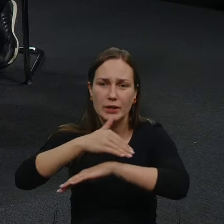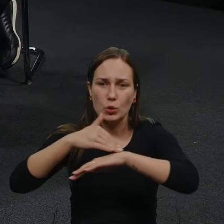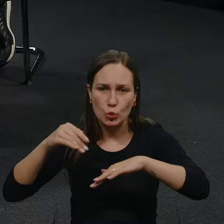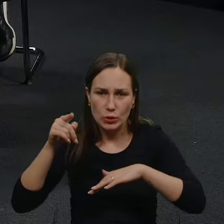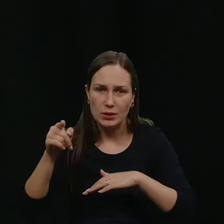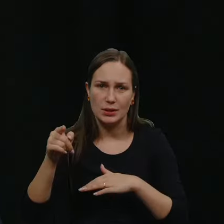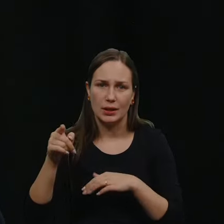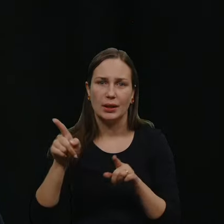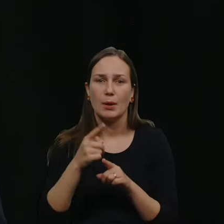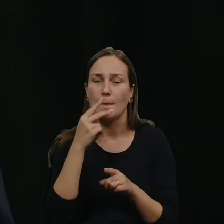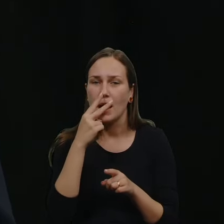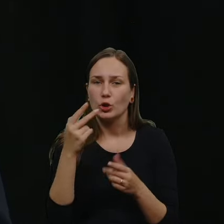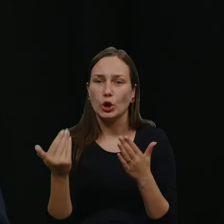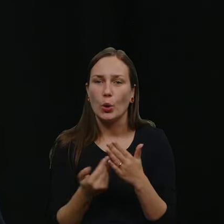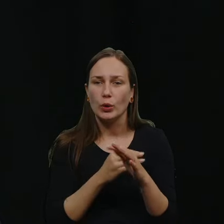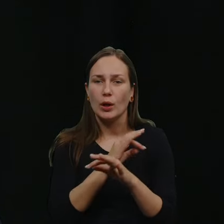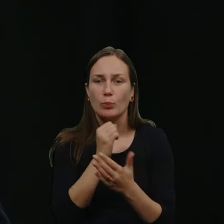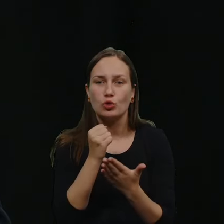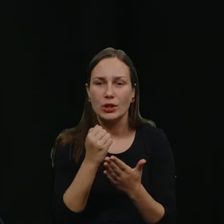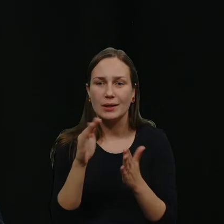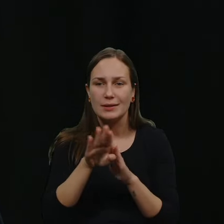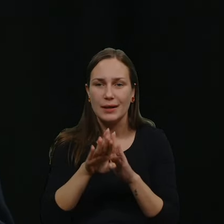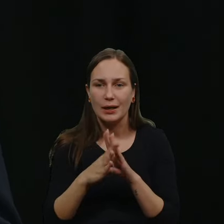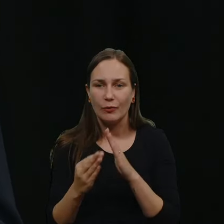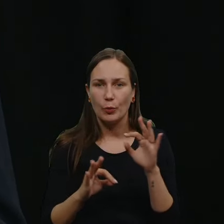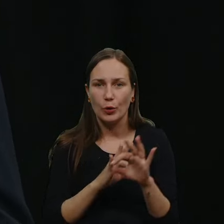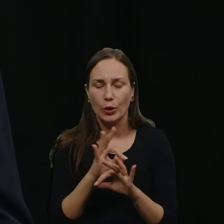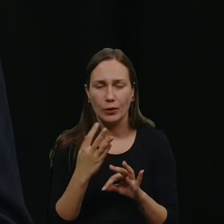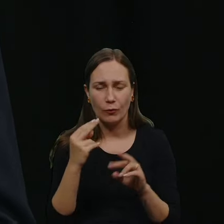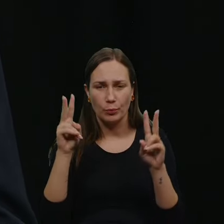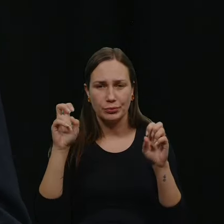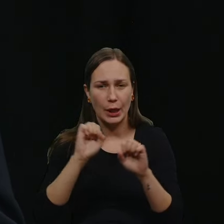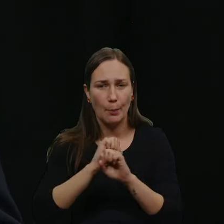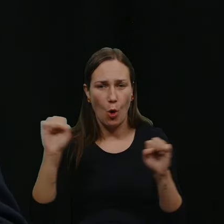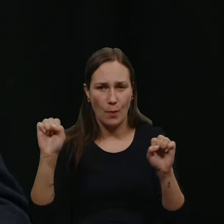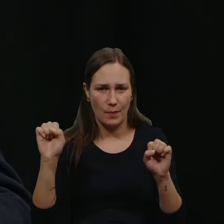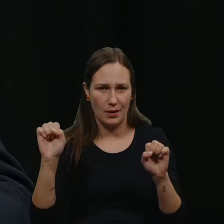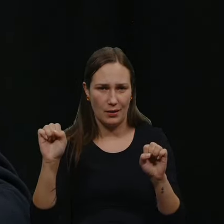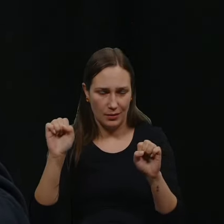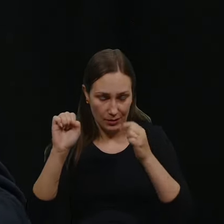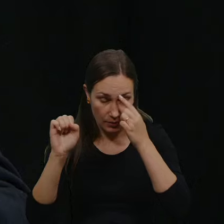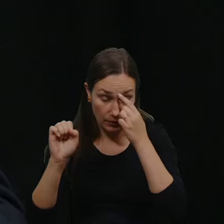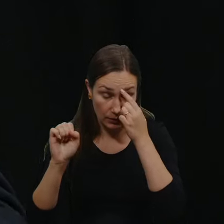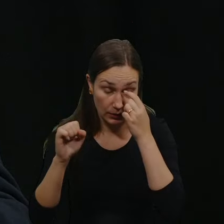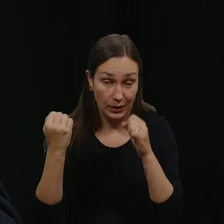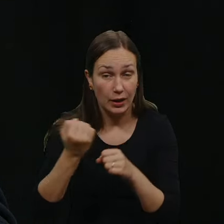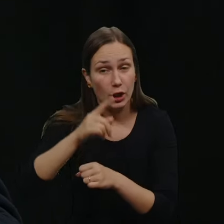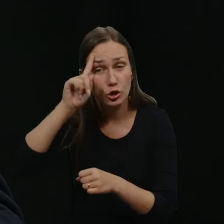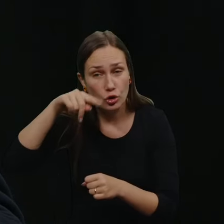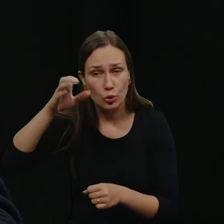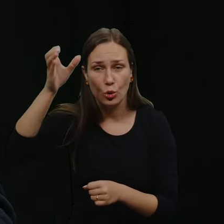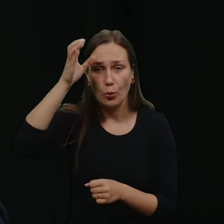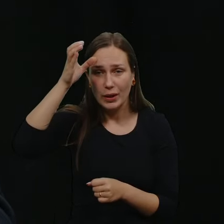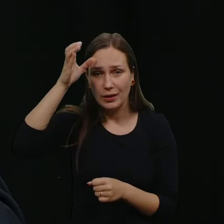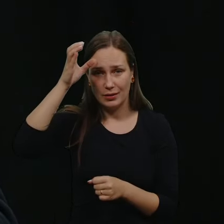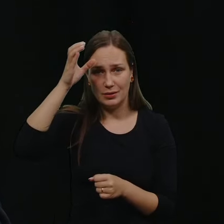matom naujo biudžeto įstatymo projektą, kuris yra, pasakyčiau, bomba naujai valdančiai daugumai, kur reikia žinių